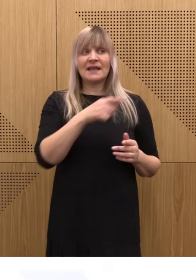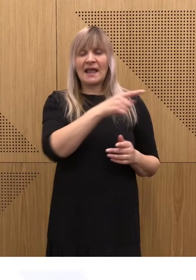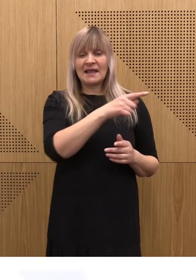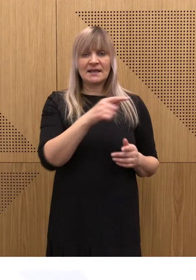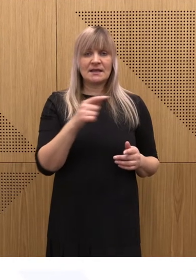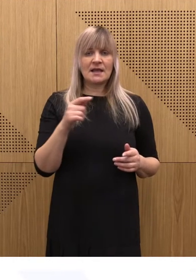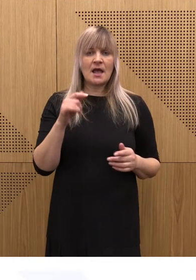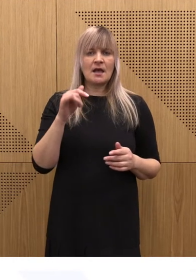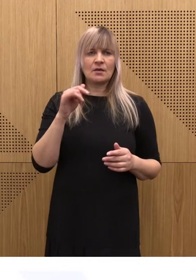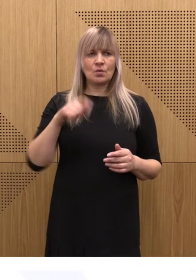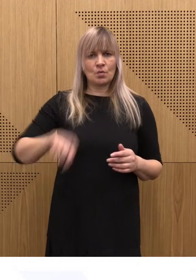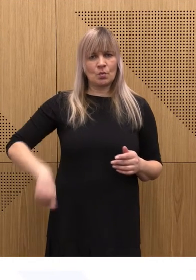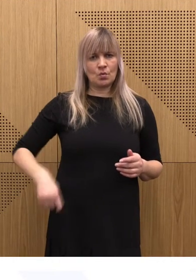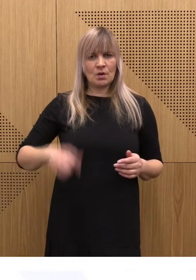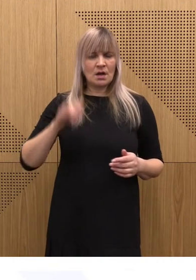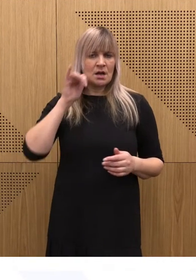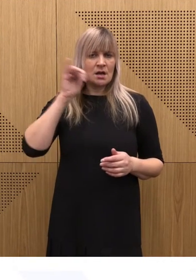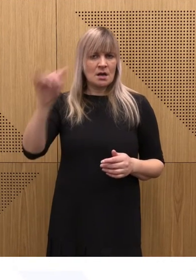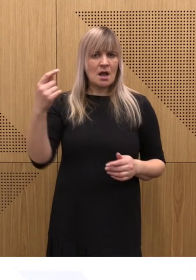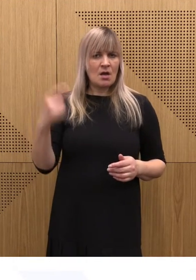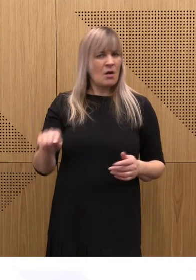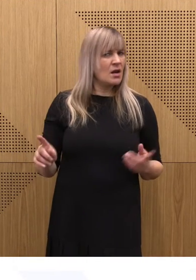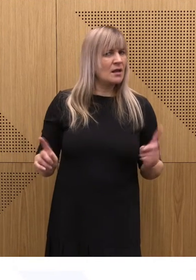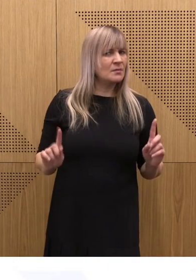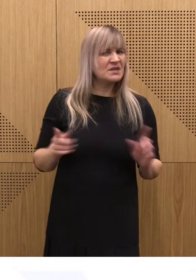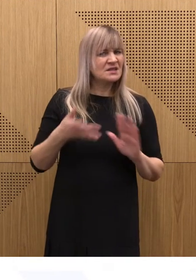teilt pahase kõne või mis oli selle kõne sisu?